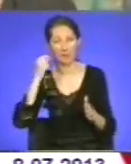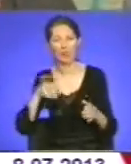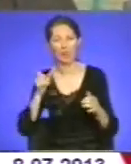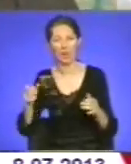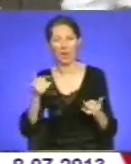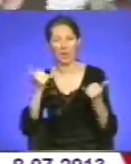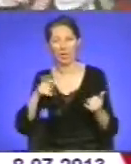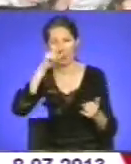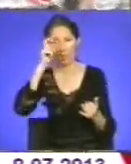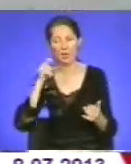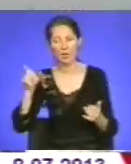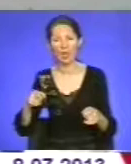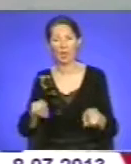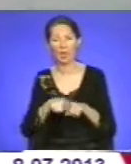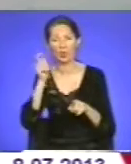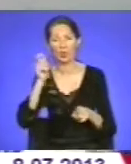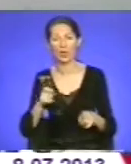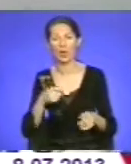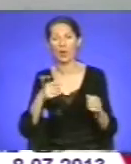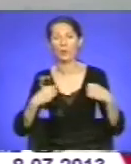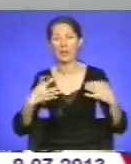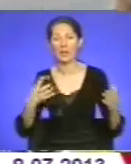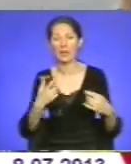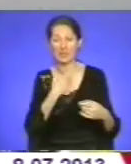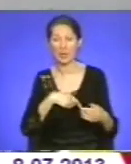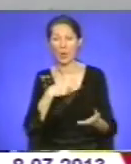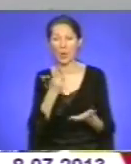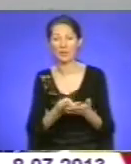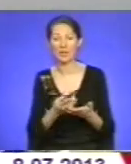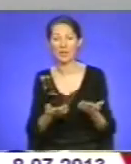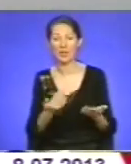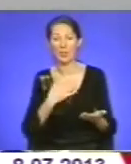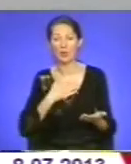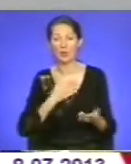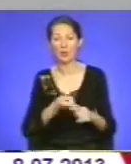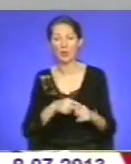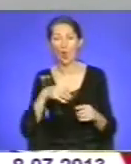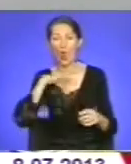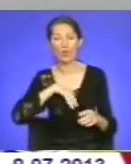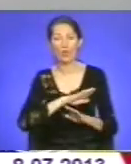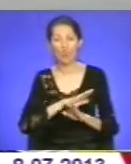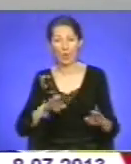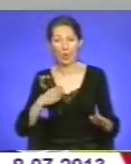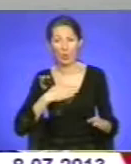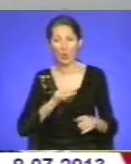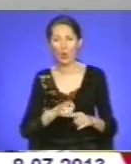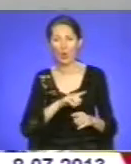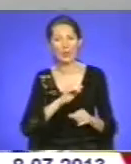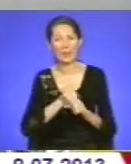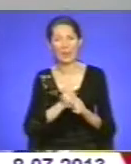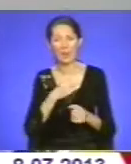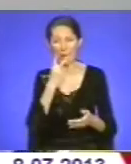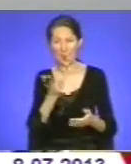себе показати. Якби в нас того не було в душі, то ми б того і не робили. Розумієте? Подивіться, який у